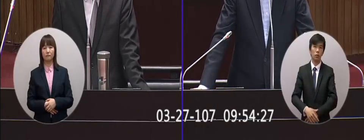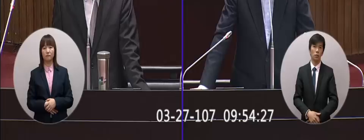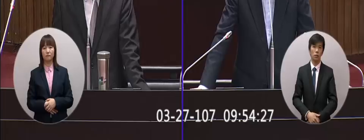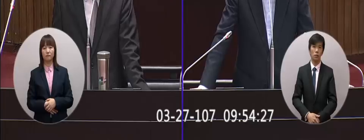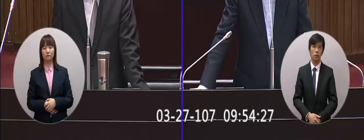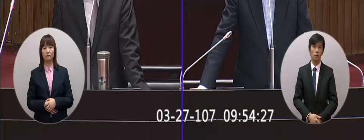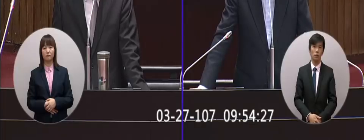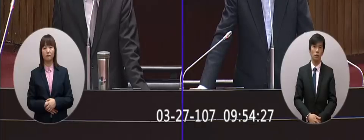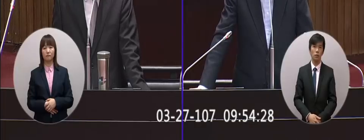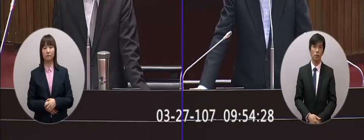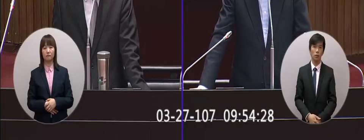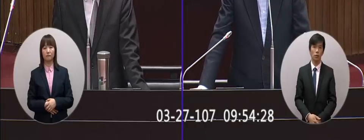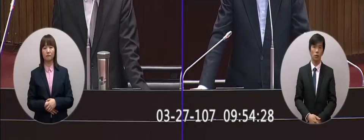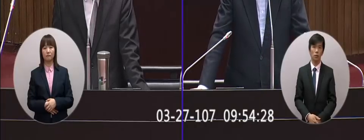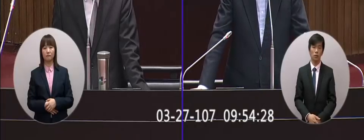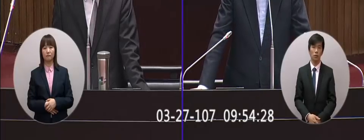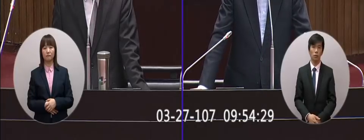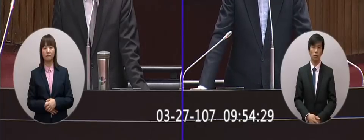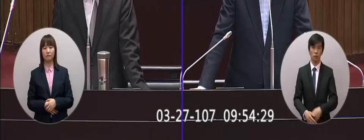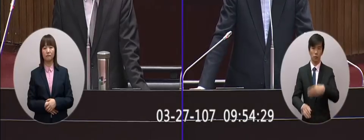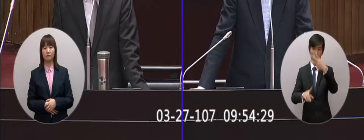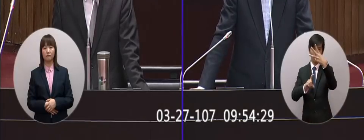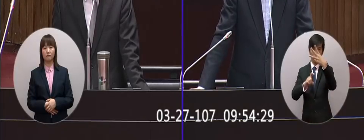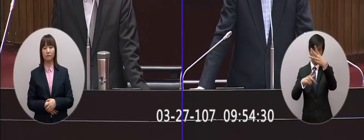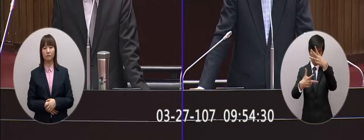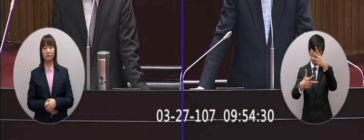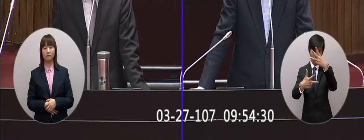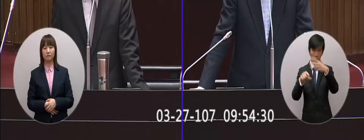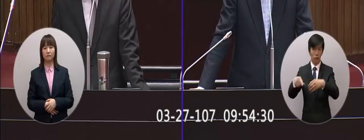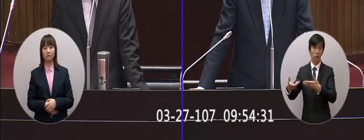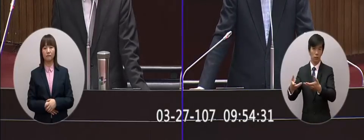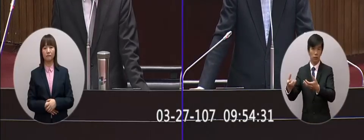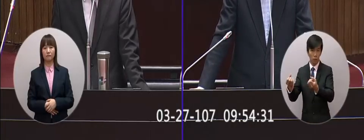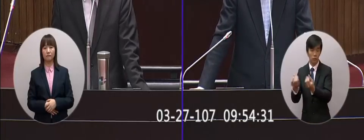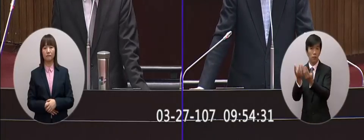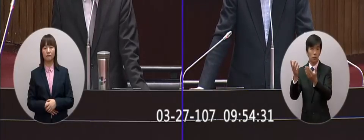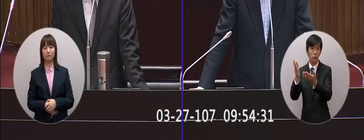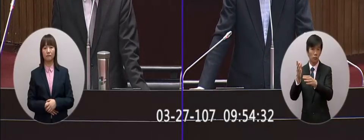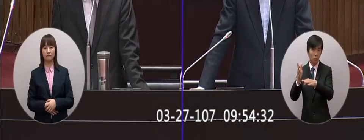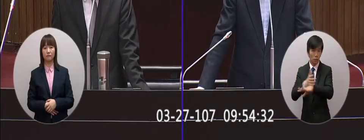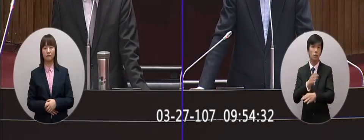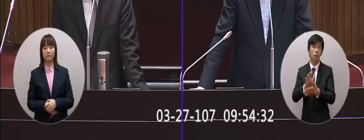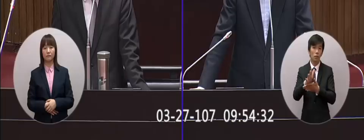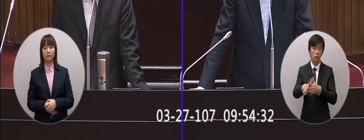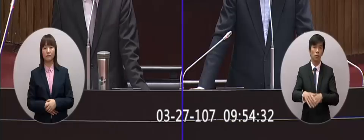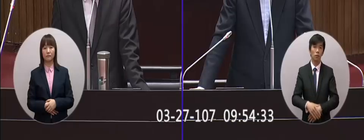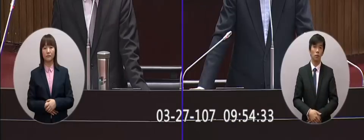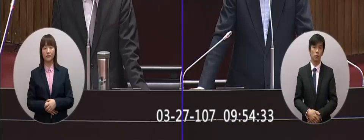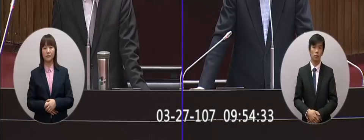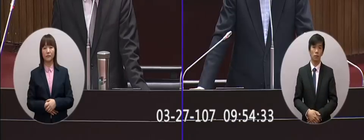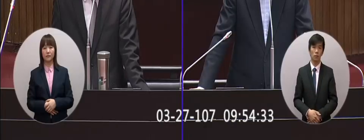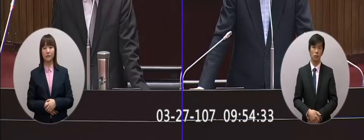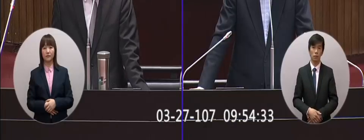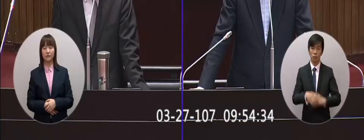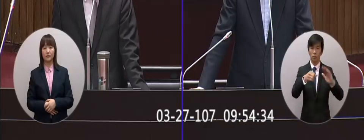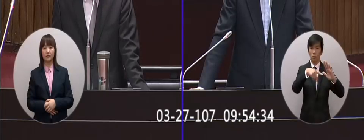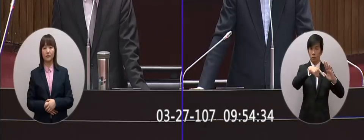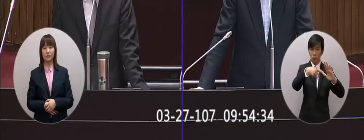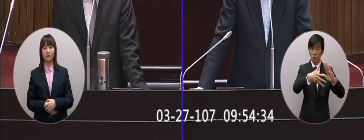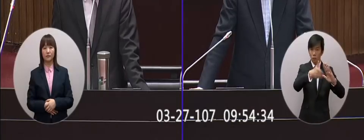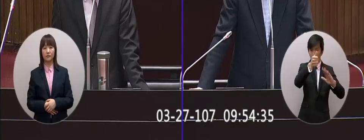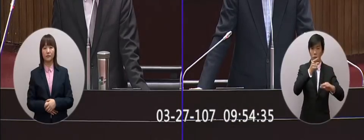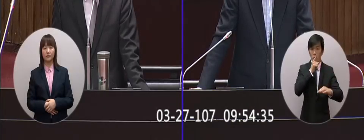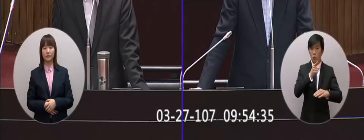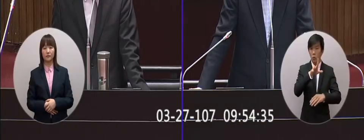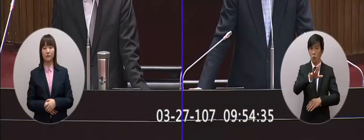在3月17号啊，事后14号以后，您说了啊，那个深澳电厂